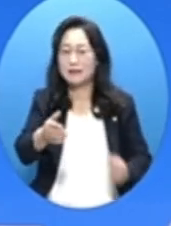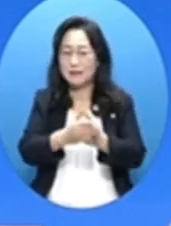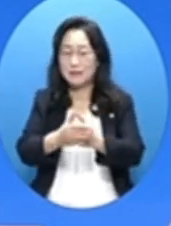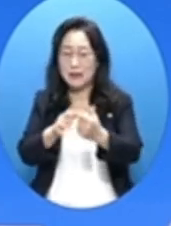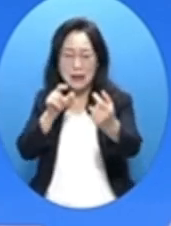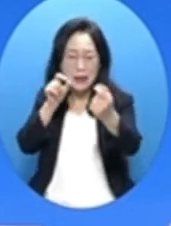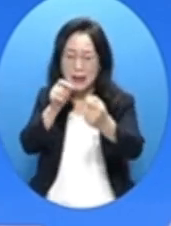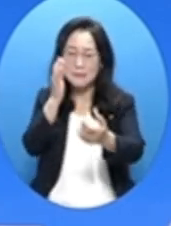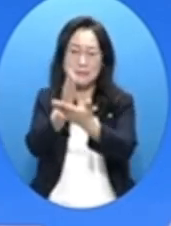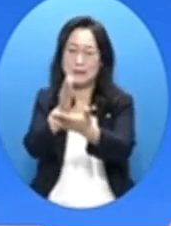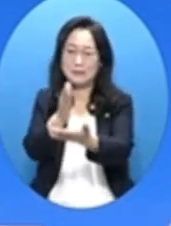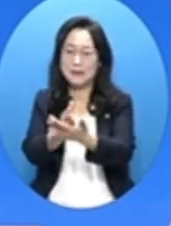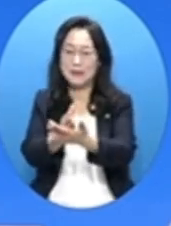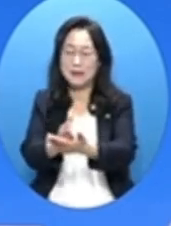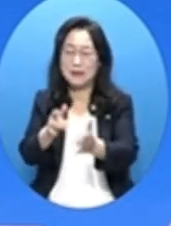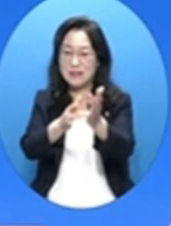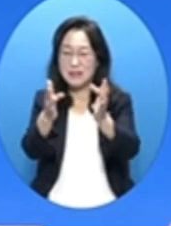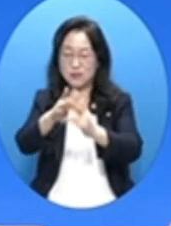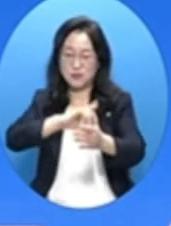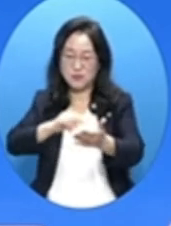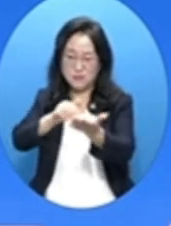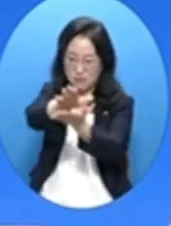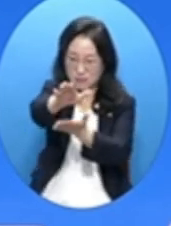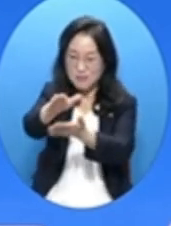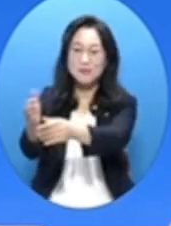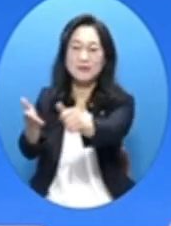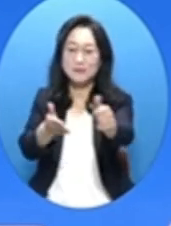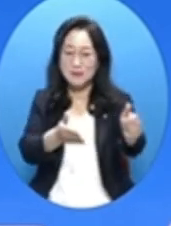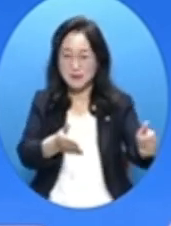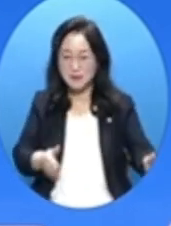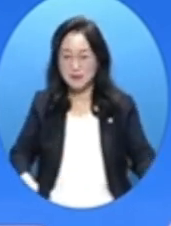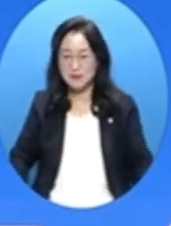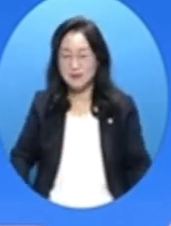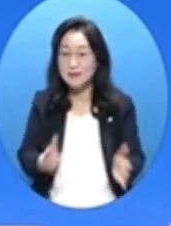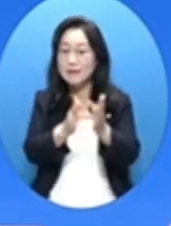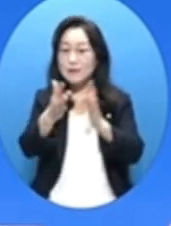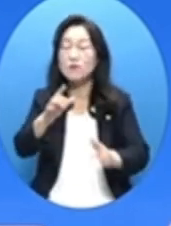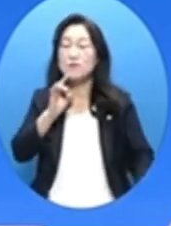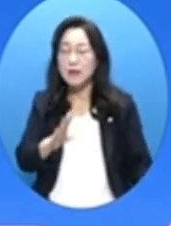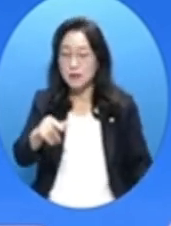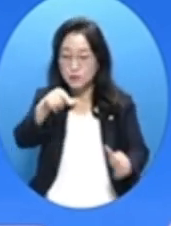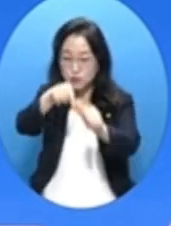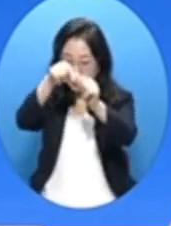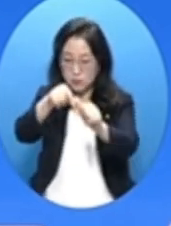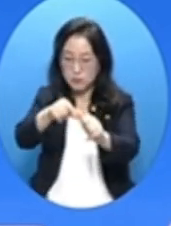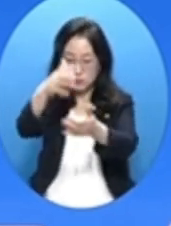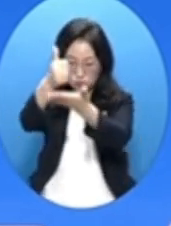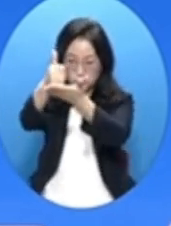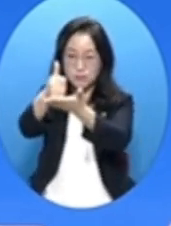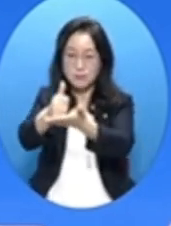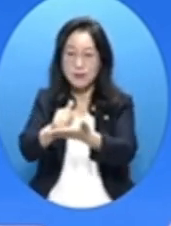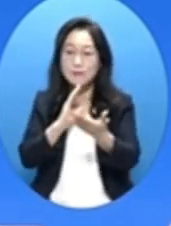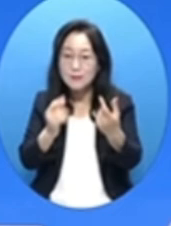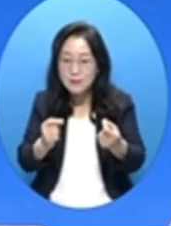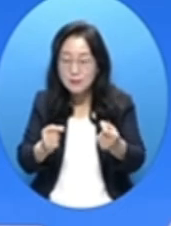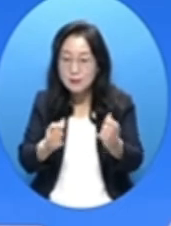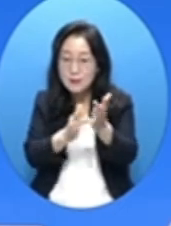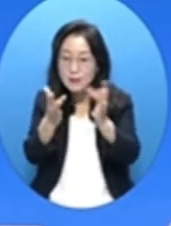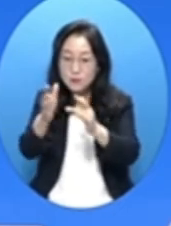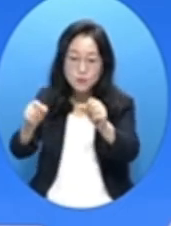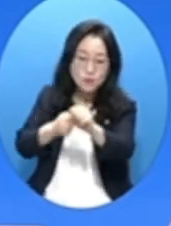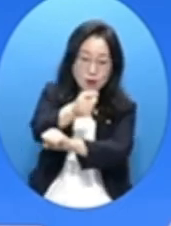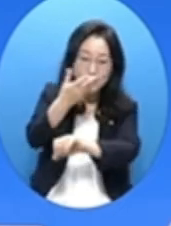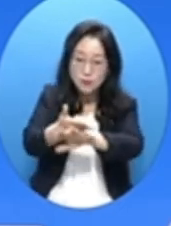마시고 예수의 이름으로 쫓아내시기 바랍니다. 예수님만이 우리의 구원의 길이 되십니다. 예수님 외에 다른 구원의